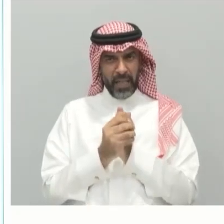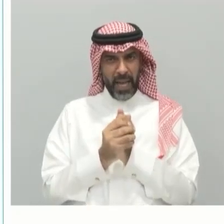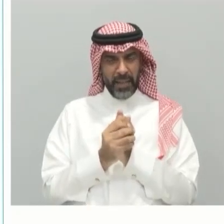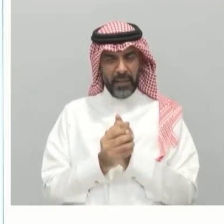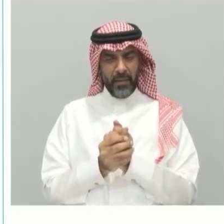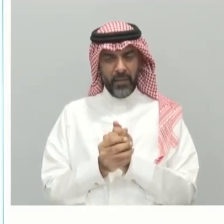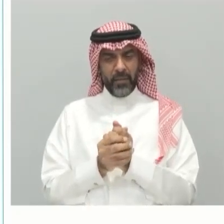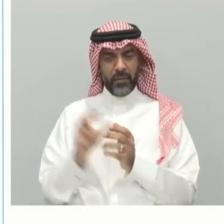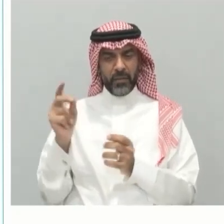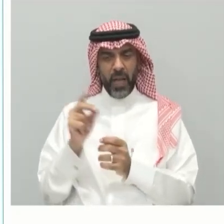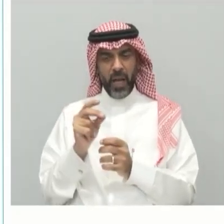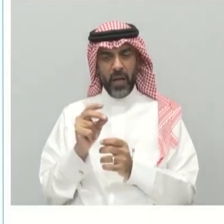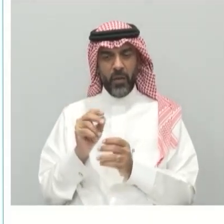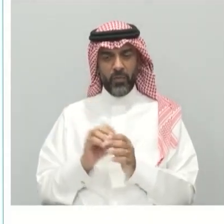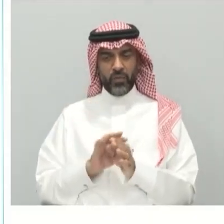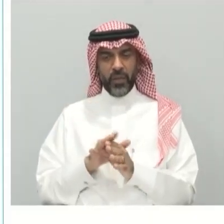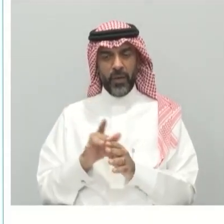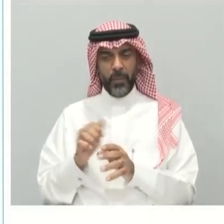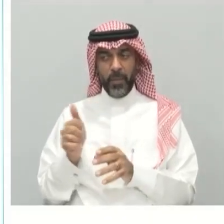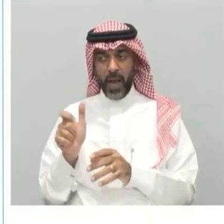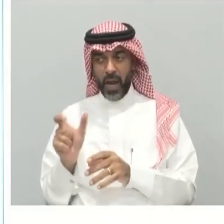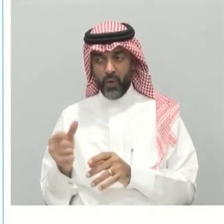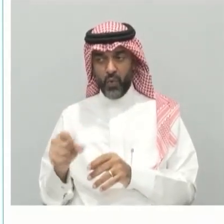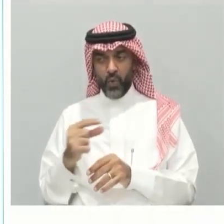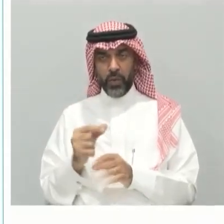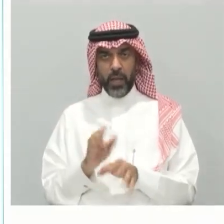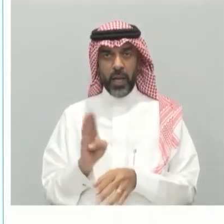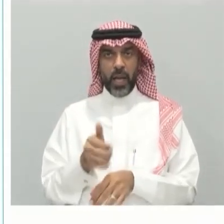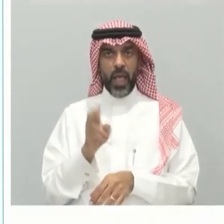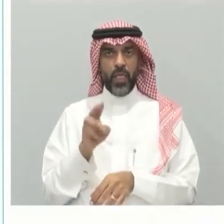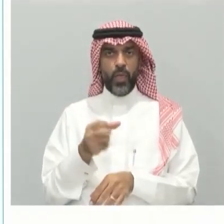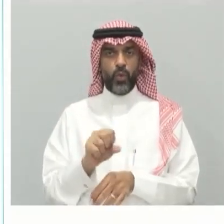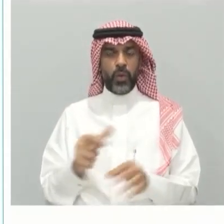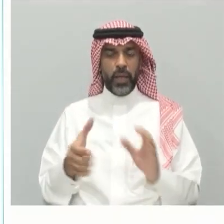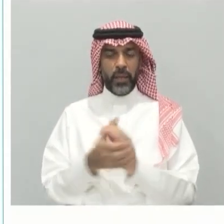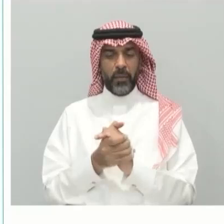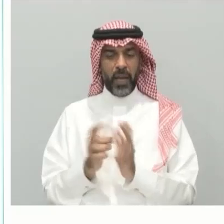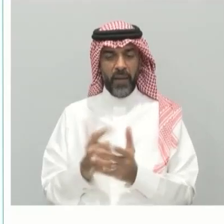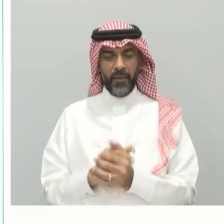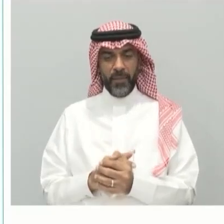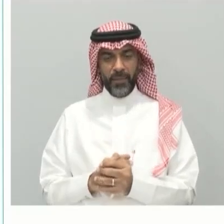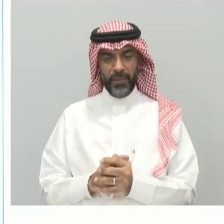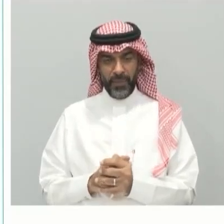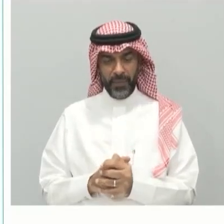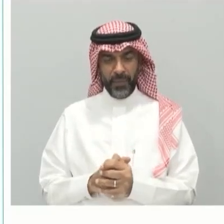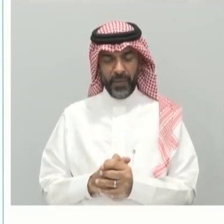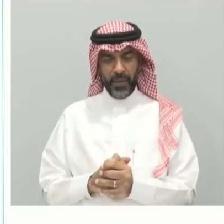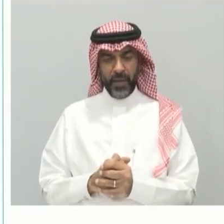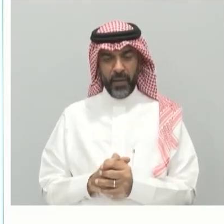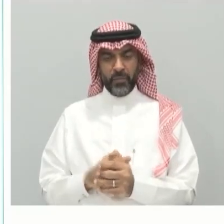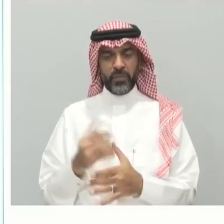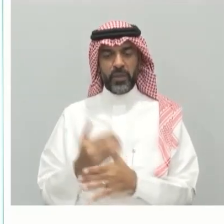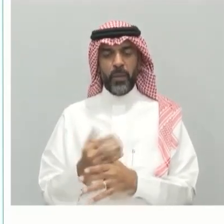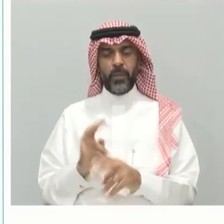الكاثود في الخليه الجلفانيه بواسطه الاختلاف في طاقه بمعنى الاتحاد اللي موجود عندي هنا بواسطه